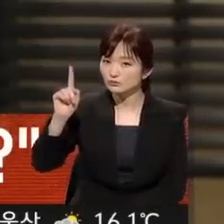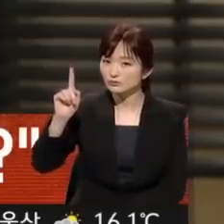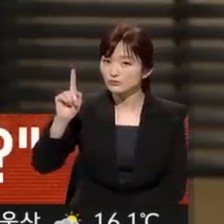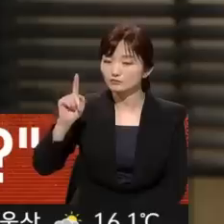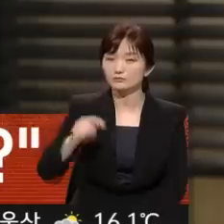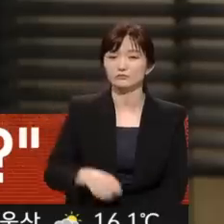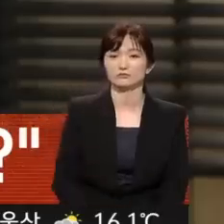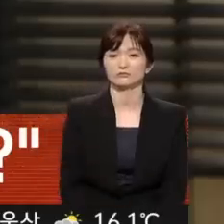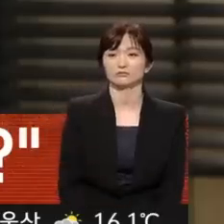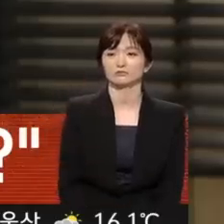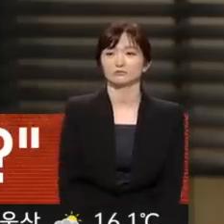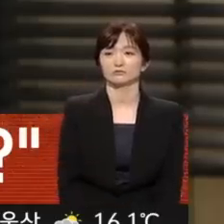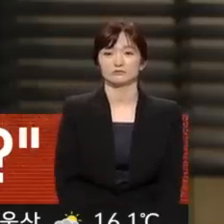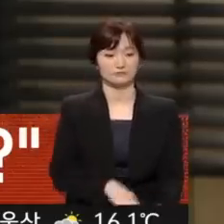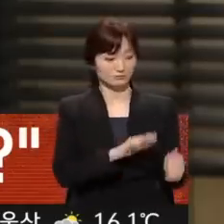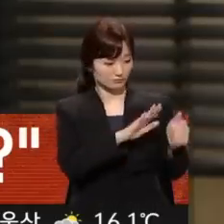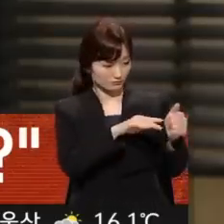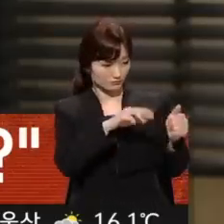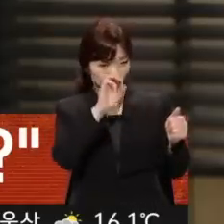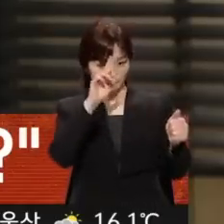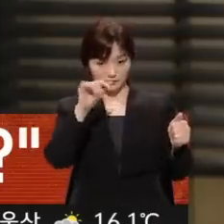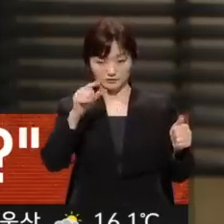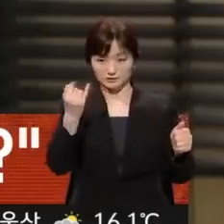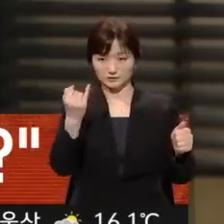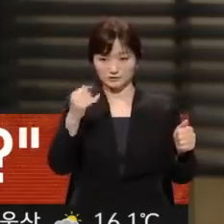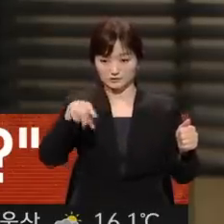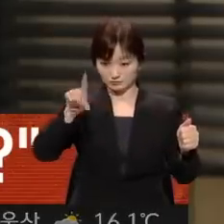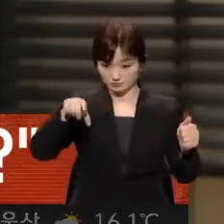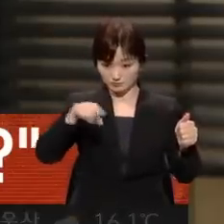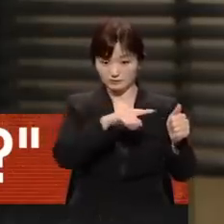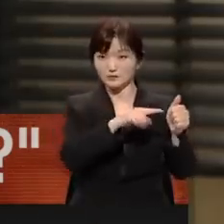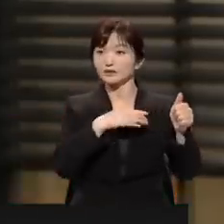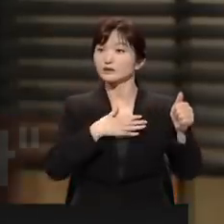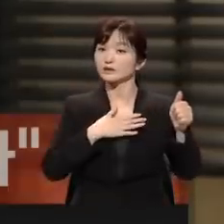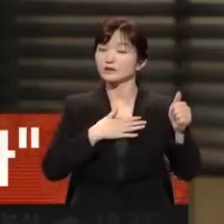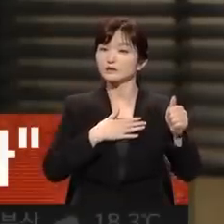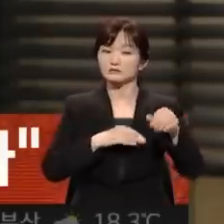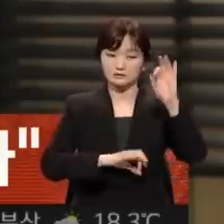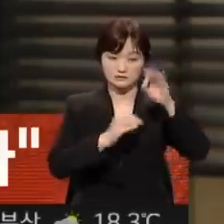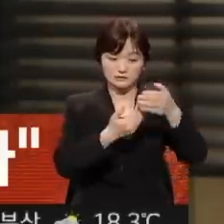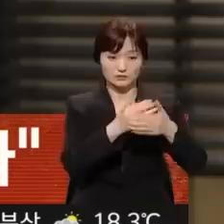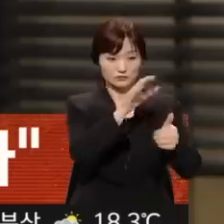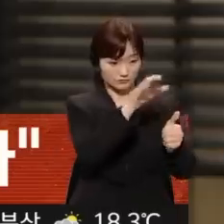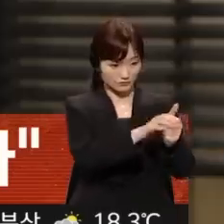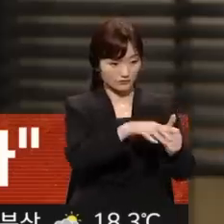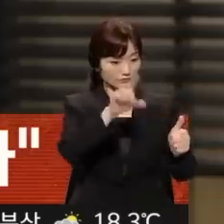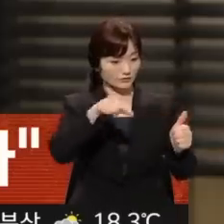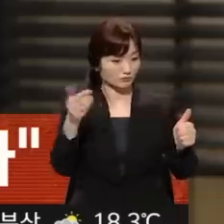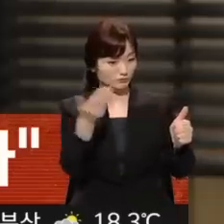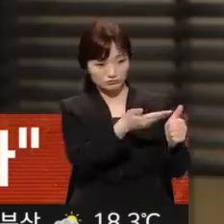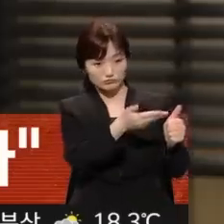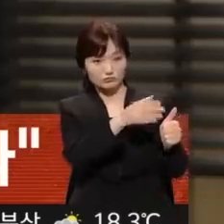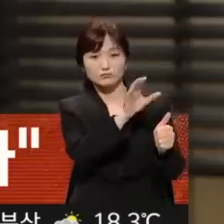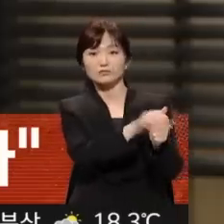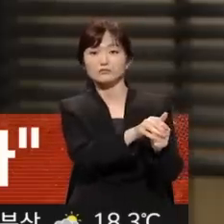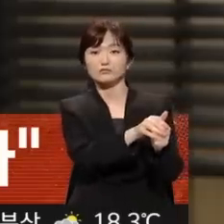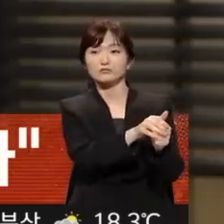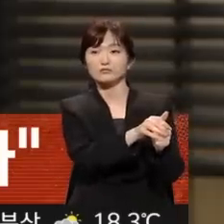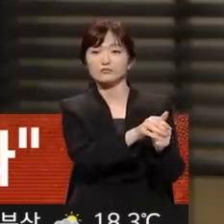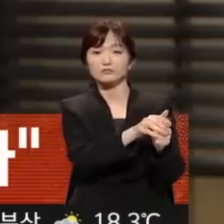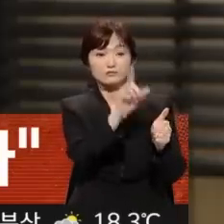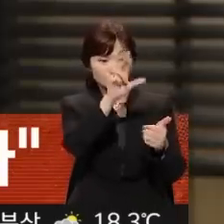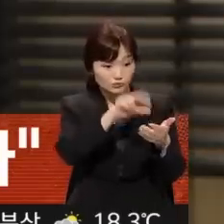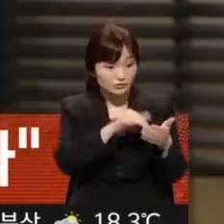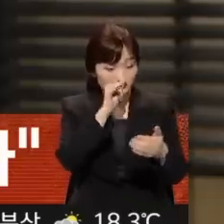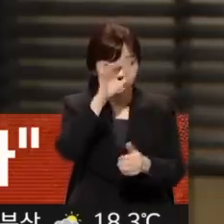거예요. 아니, 당신이 그 박 씨 카드 쓴 것 같은데? 라고 하니까 아니, 나한테 사건을 의뢰하면서 카드 쓰라고 맞는 건데, 맡긴 건데 뭐 문제